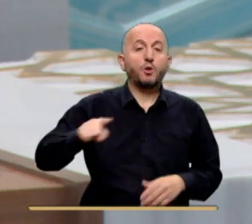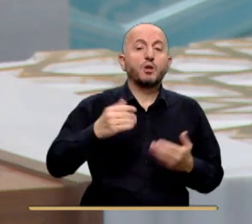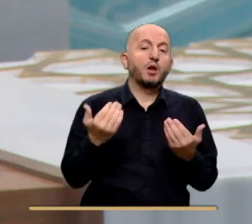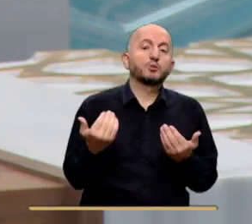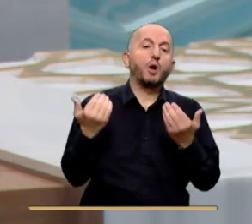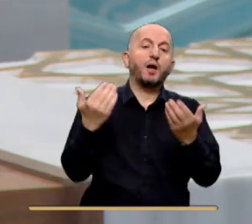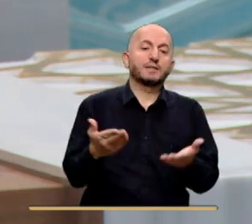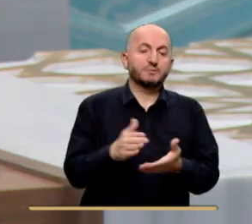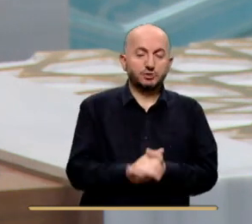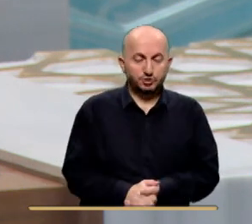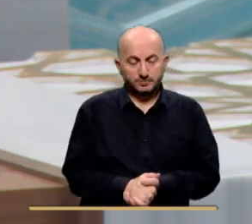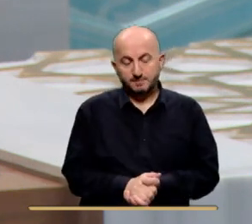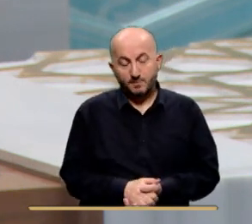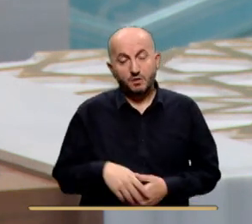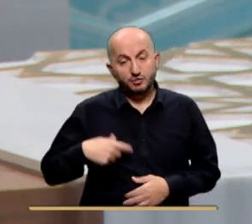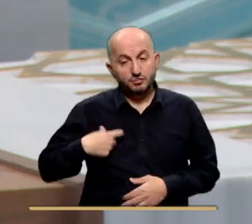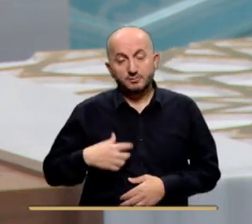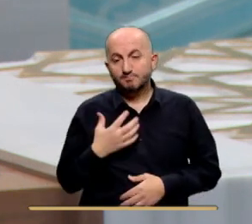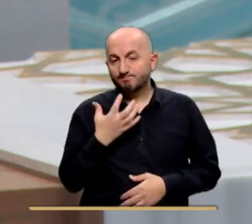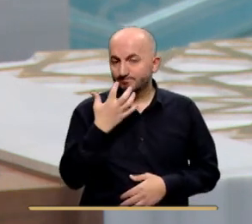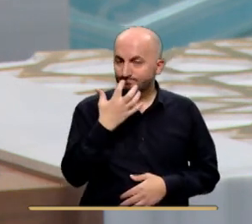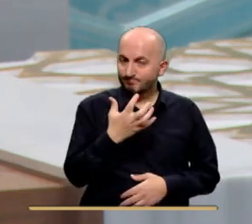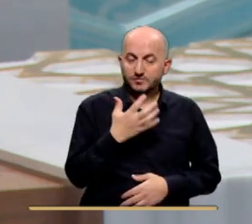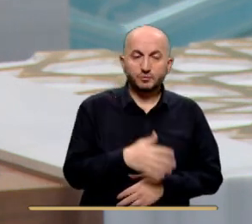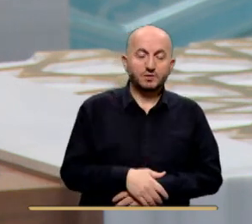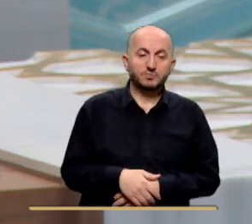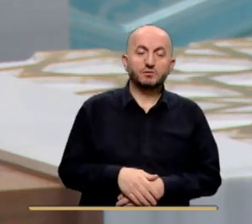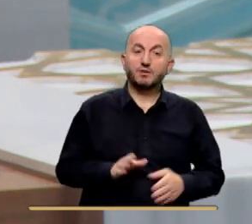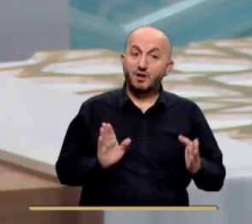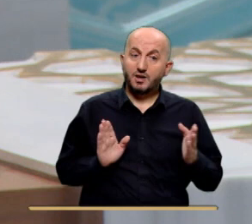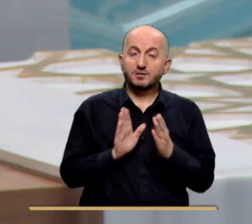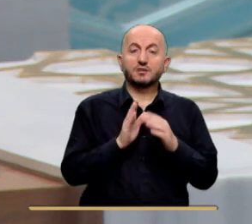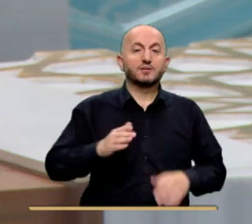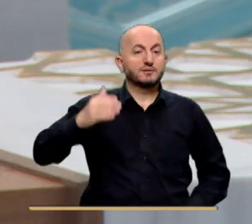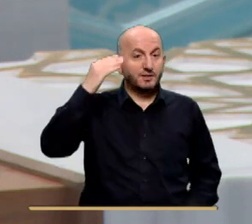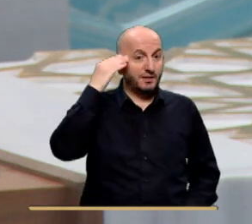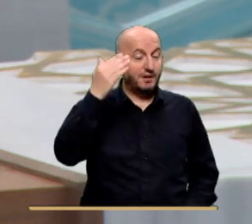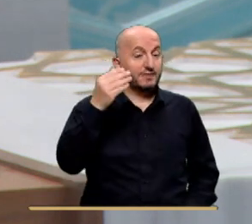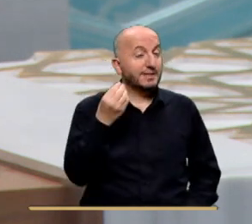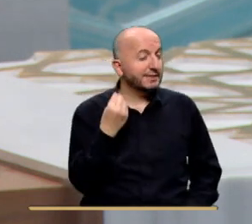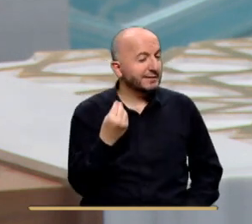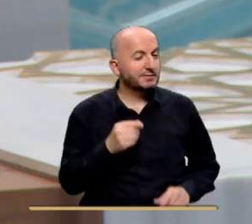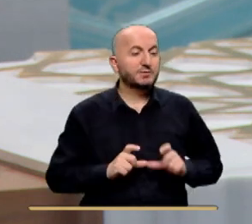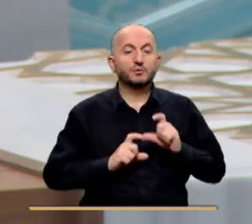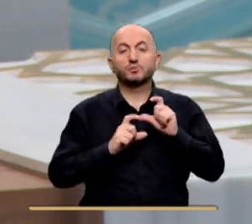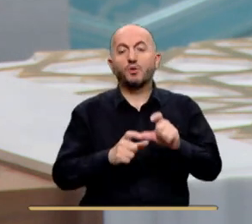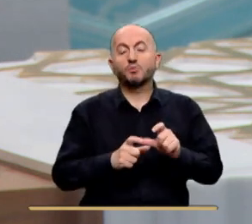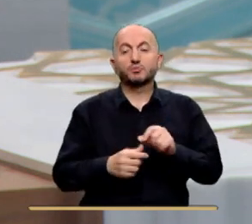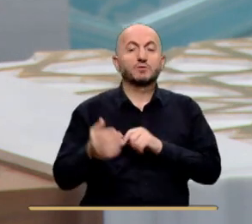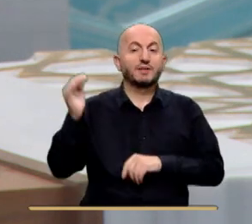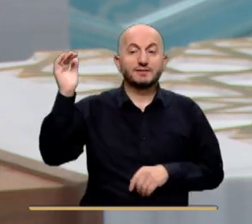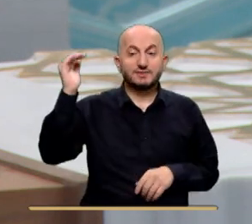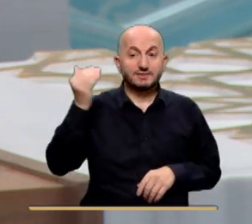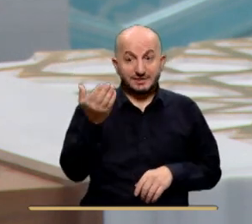etmiş. Özel ilgi göstermiş. Karşılaştığına selam vermiş, hal hatırını sormuş. Gelenle